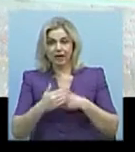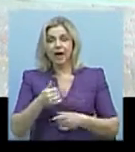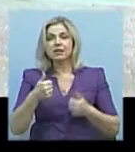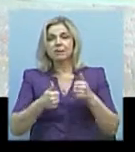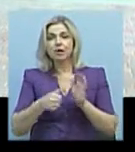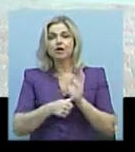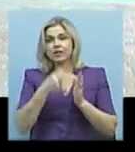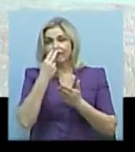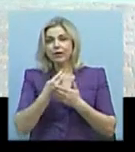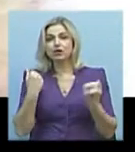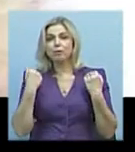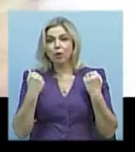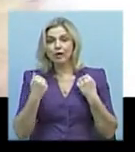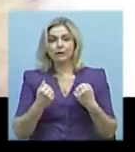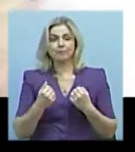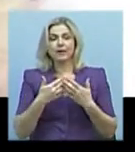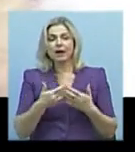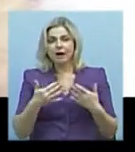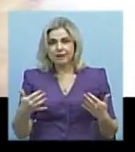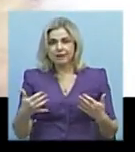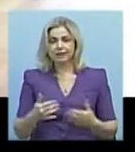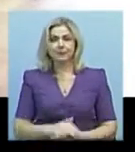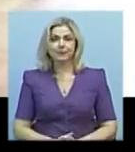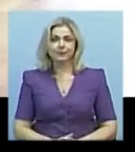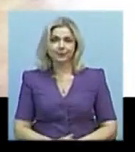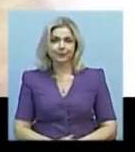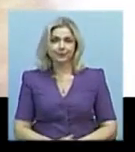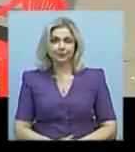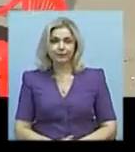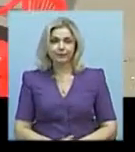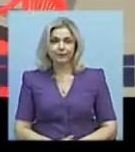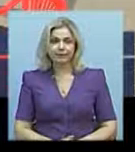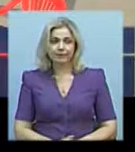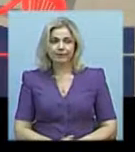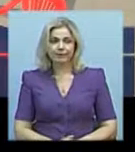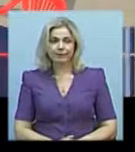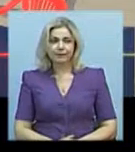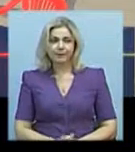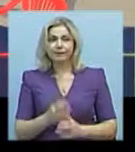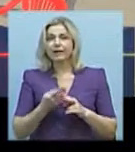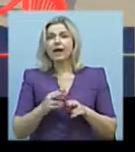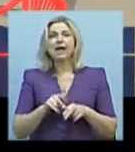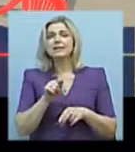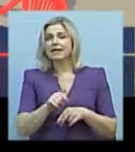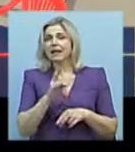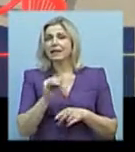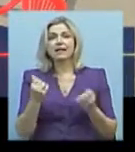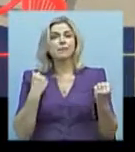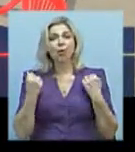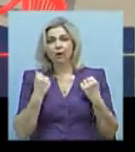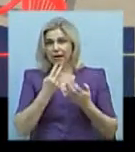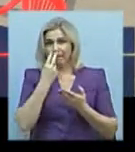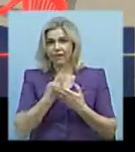6 видах спорту – дартс, боча, баскетбол, городки, кульова стрільба, кеглі. Ну, це не спортивні такі, можна сказати,